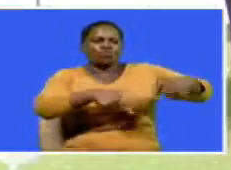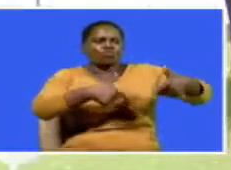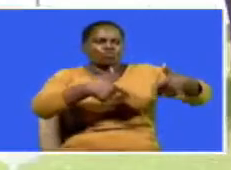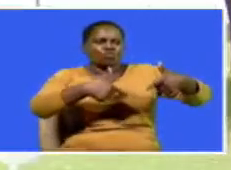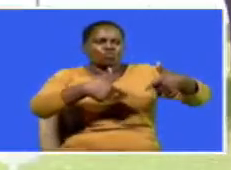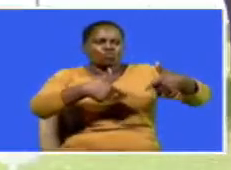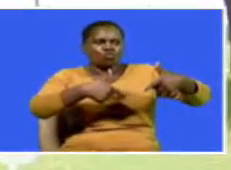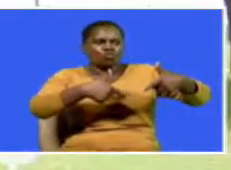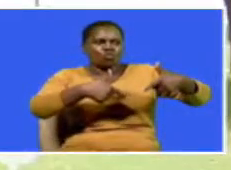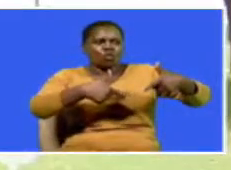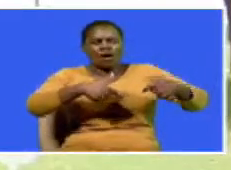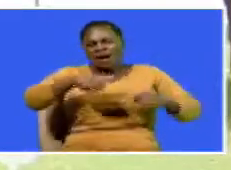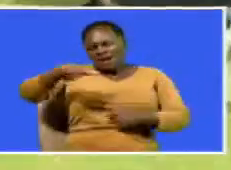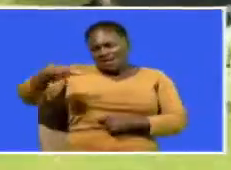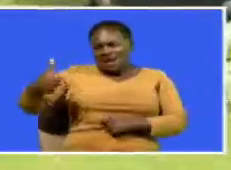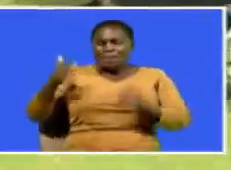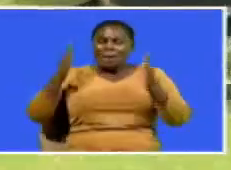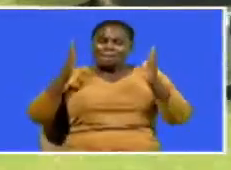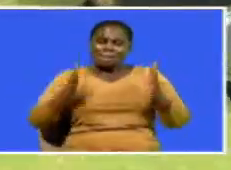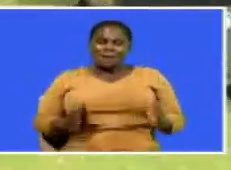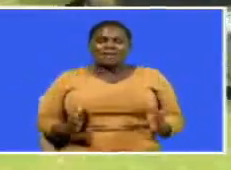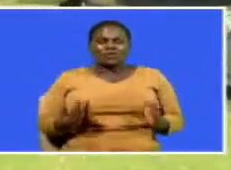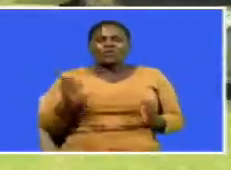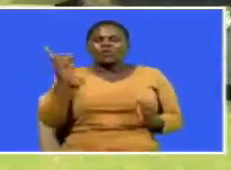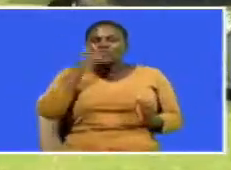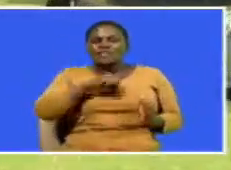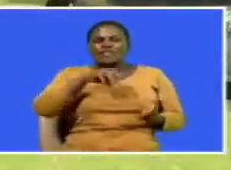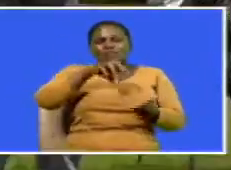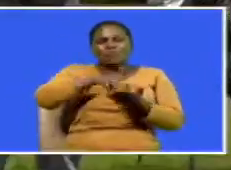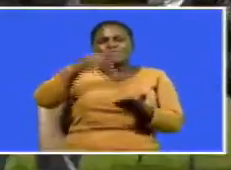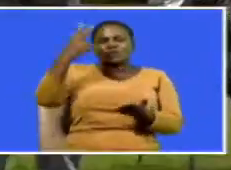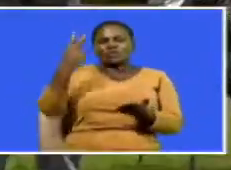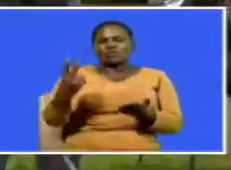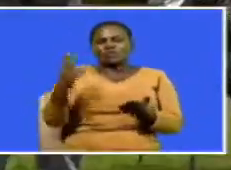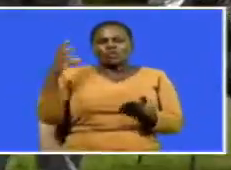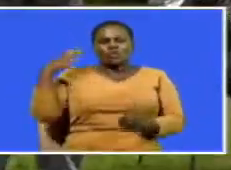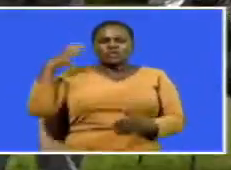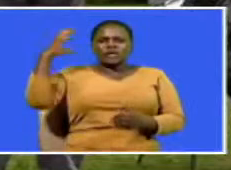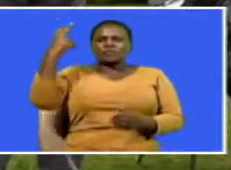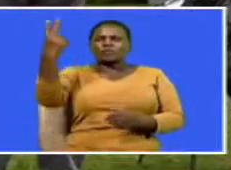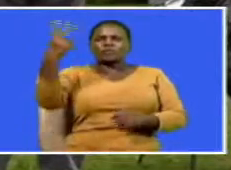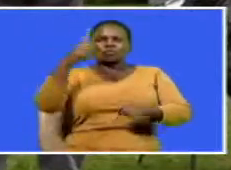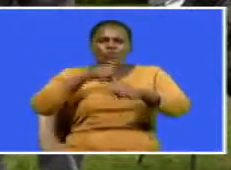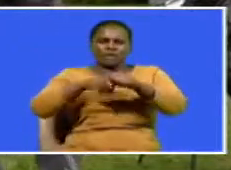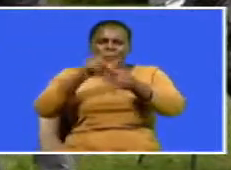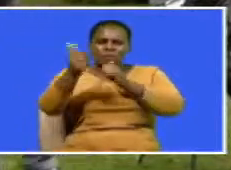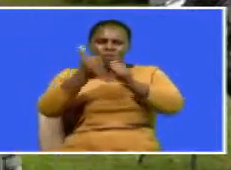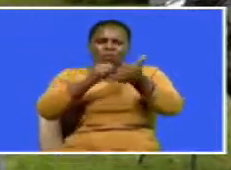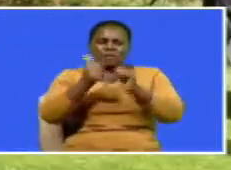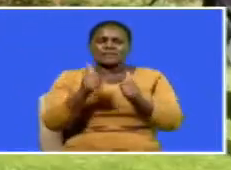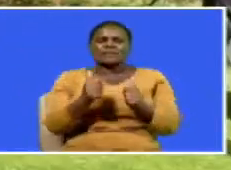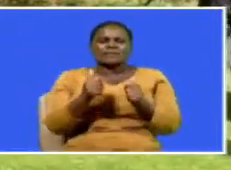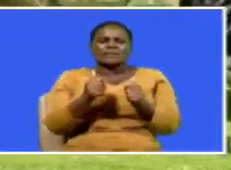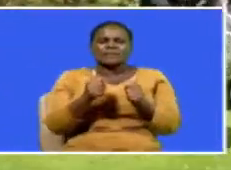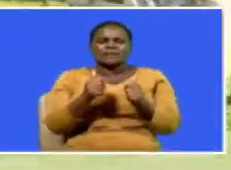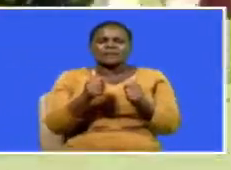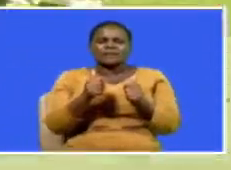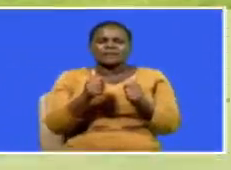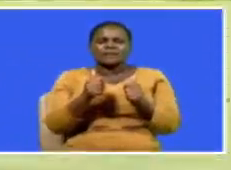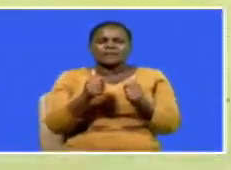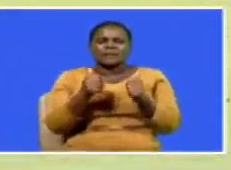Visitor Muipwanya alimaliza nafasi ya pili huku bingwa mara mbili mashindano hayo Robinson